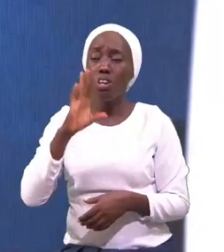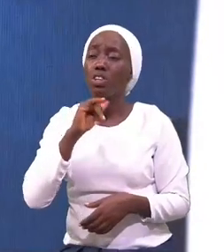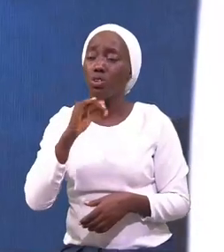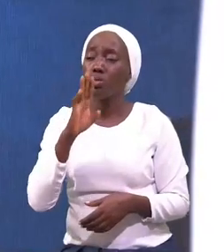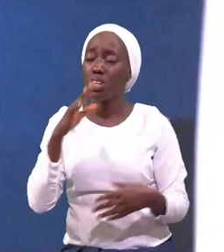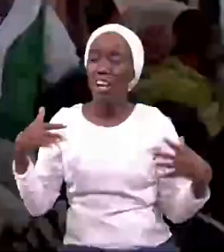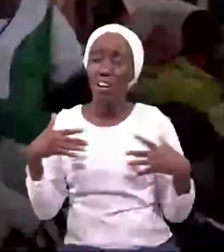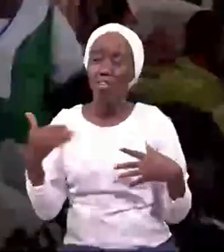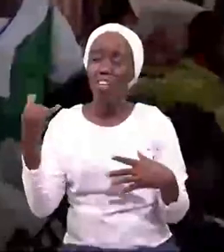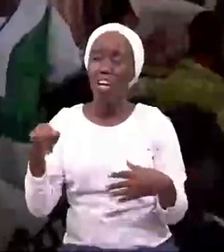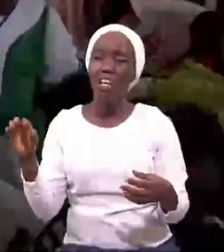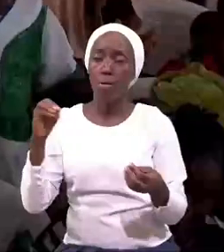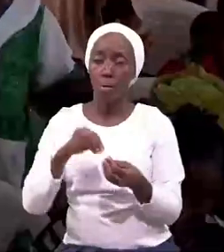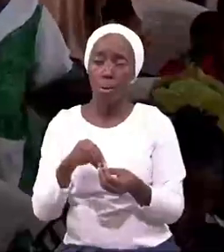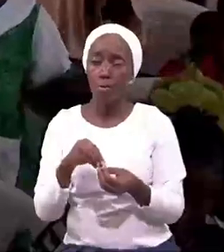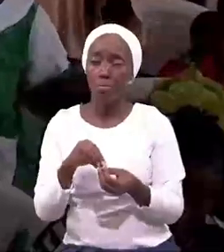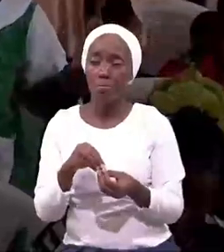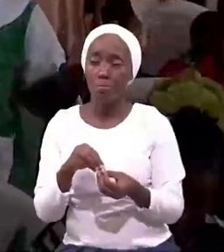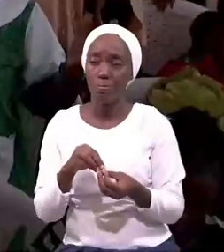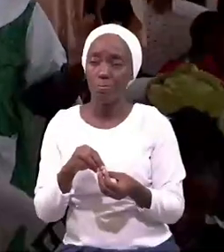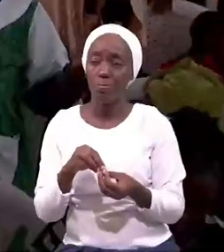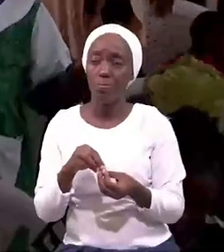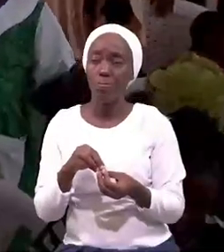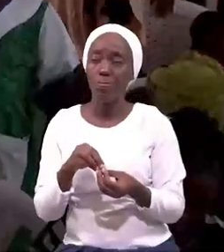tu n'auras plus peur désormais.